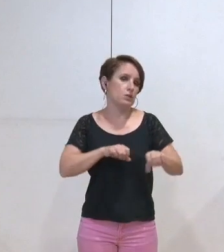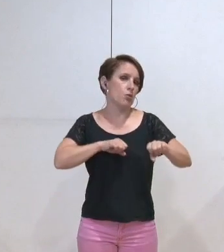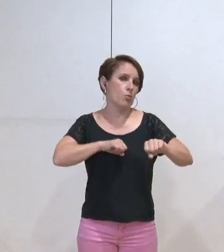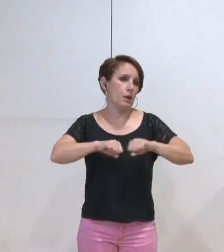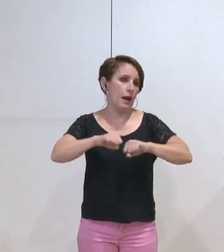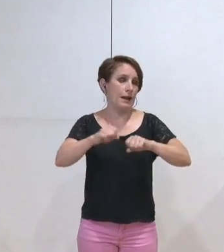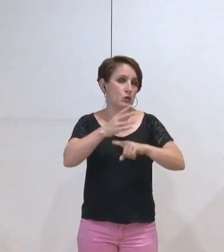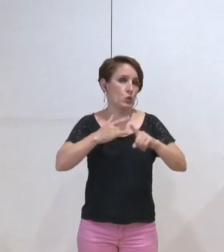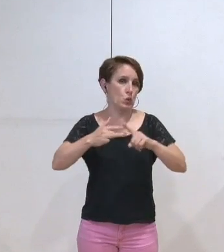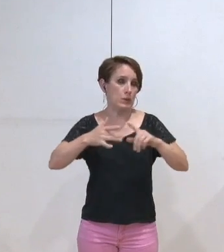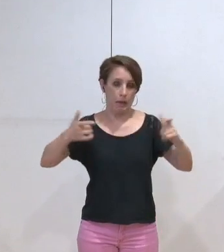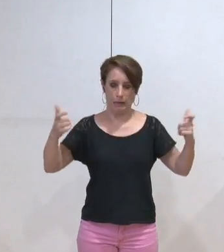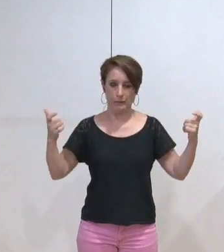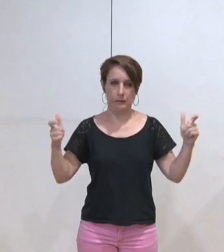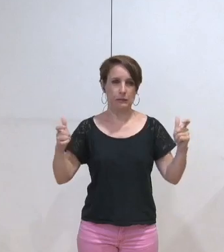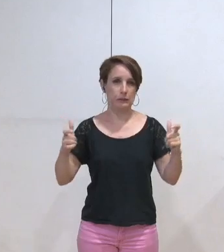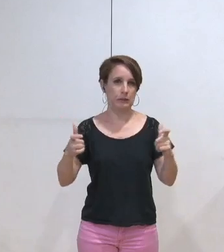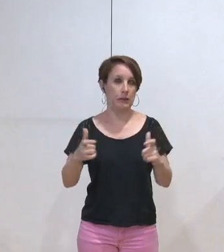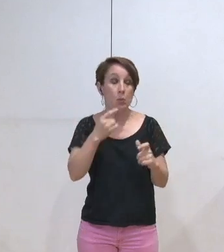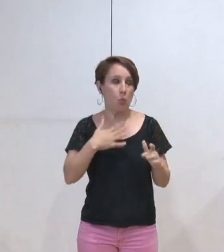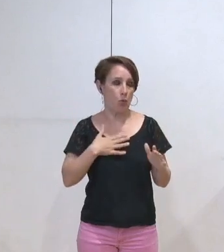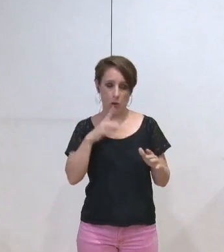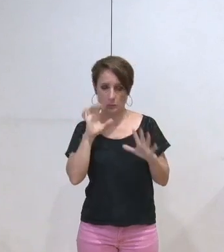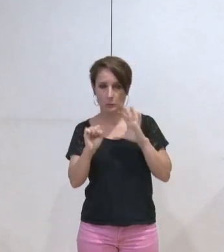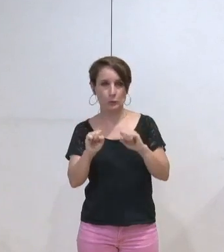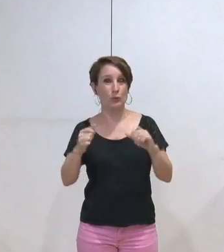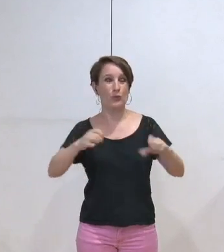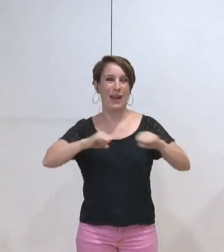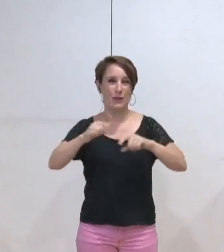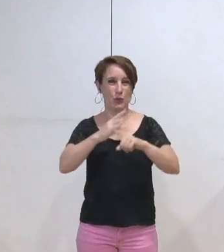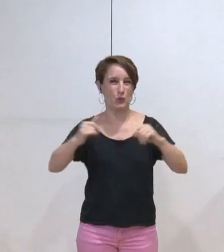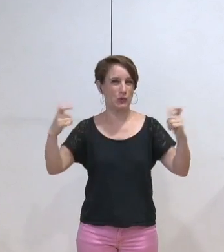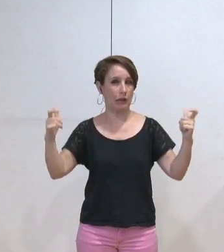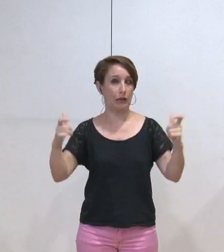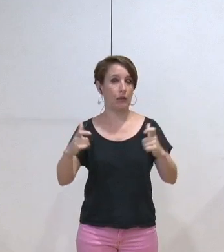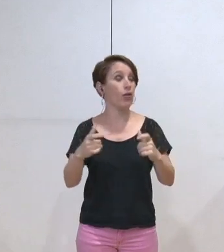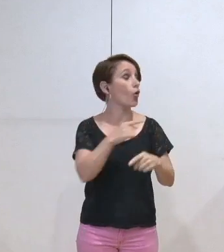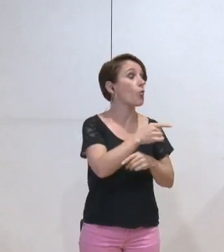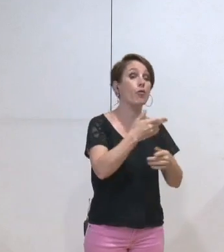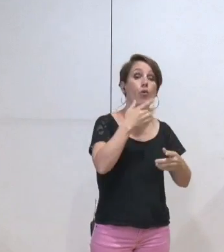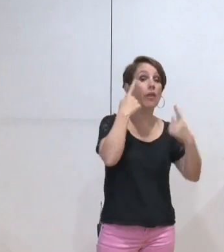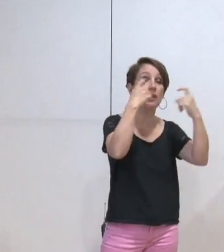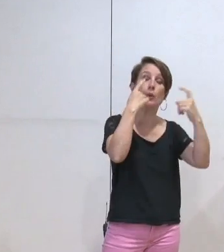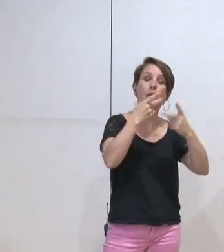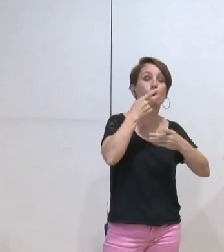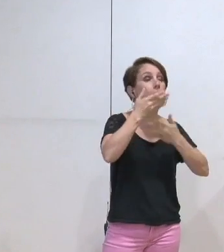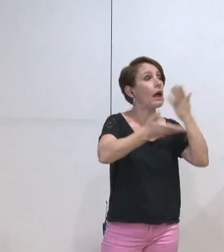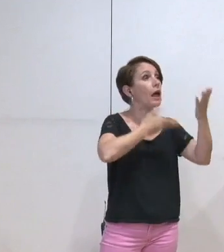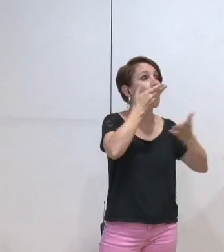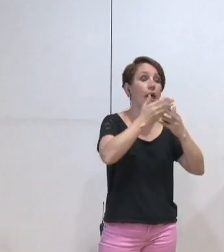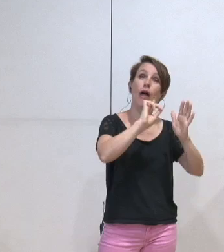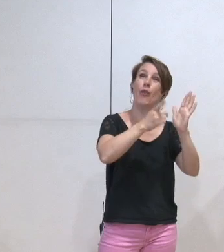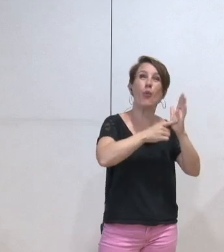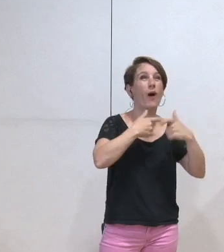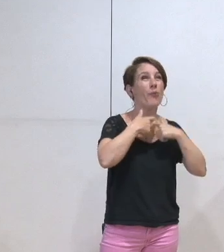derrière le le beau slogan de l'affirmation des droits il se traduit aussi par l'absence de